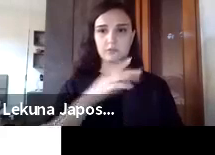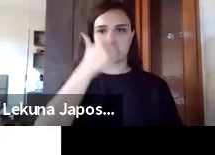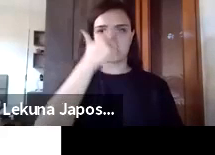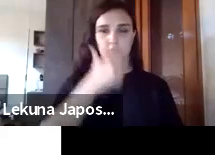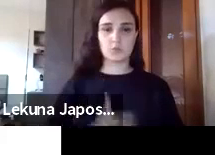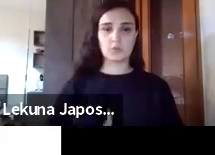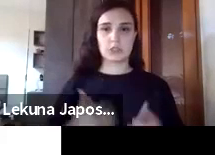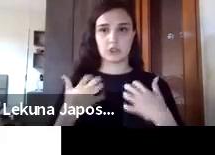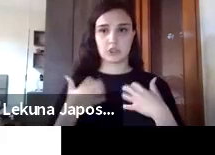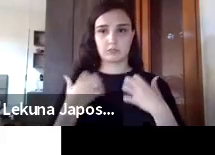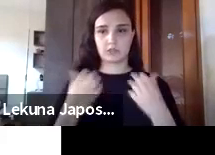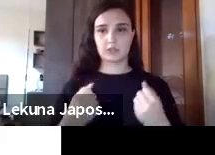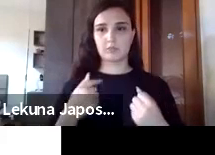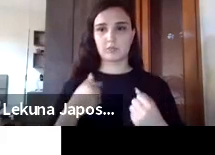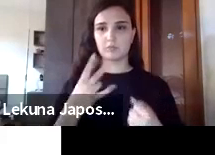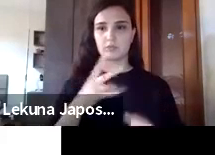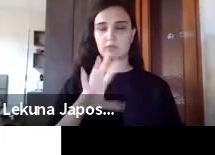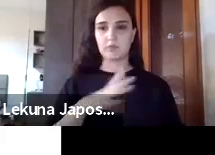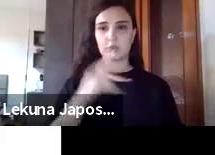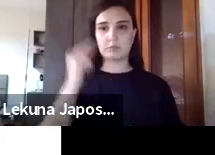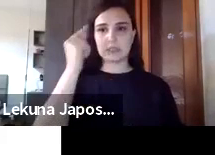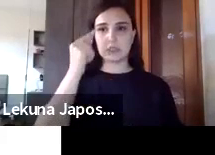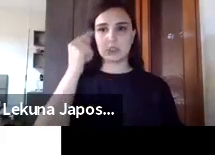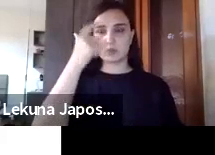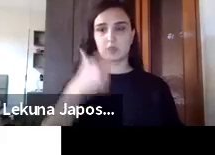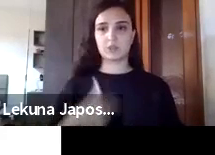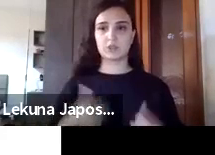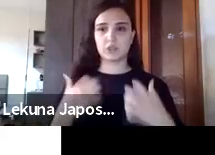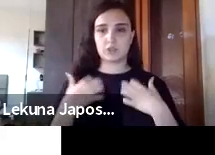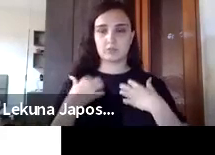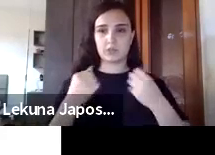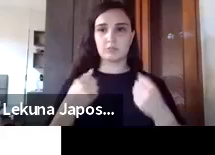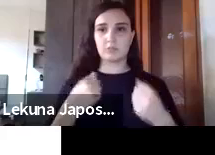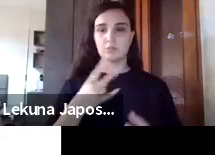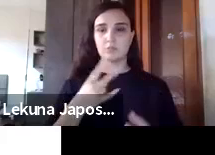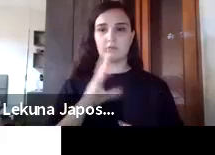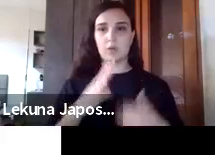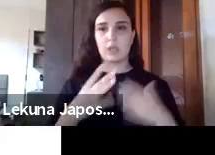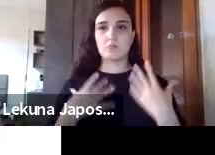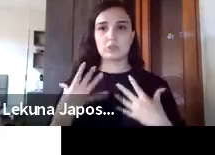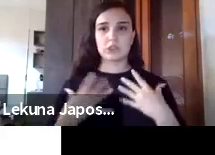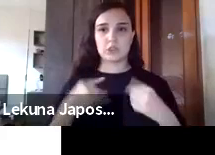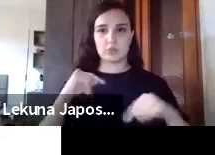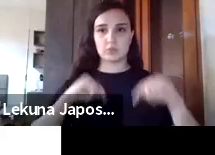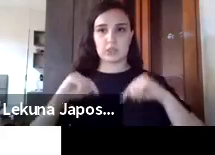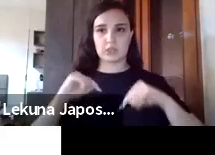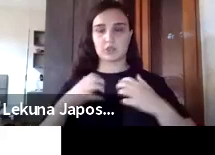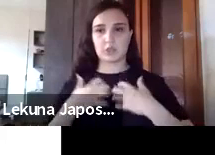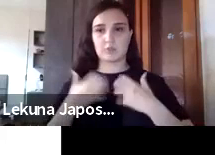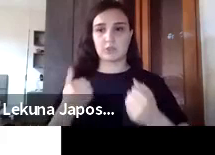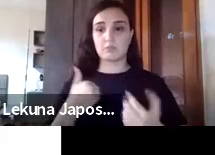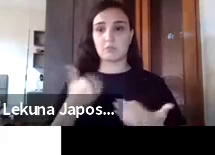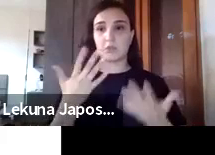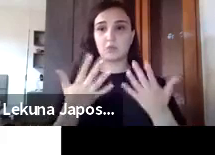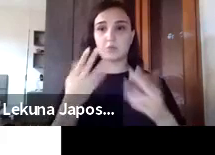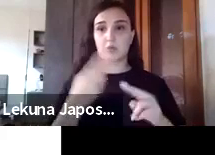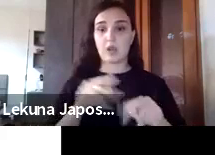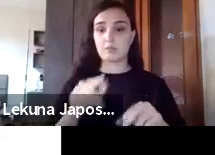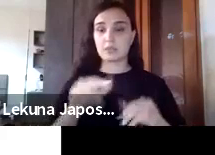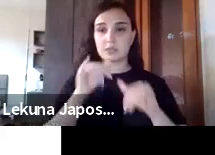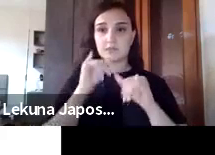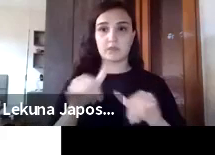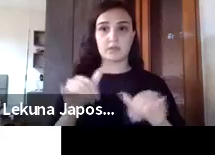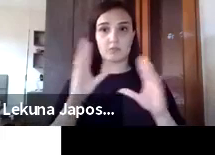ფიზიკურად ჯანმრთელი, მე უნდა ვიყო ფსიქიკურად ჯანმრთელი, მე უნდა ვიყო ემოციურად ჯანმრთელი. მე თუ ამას ვერ